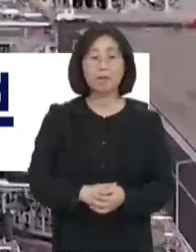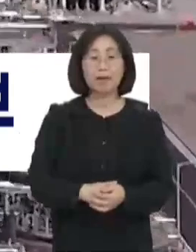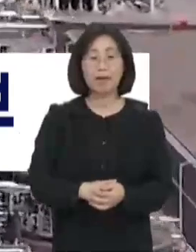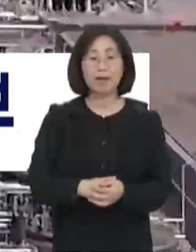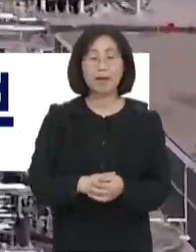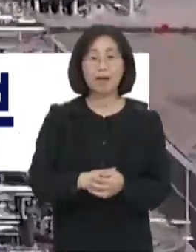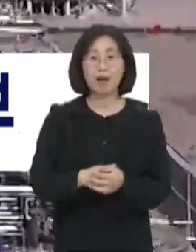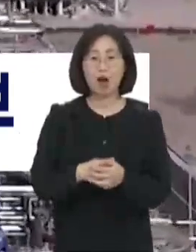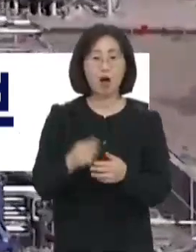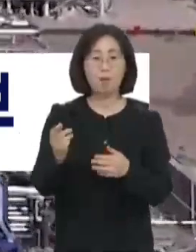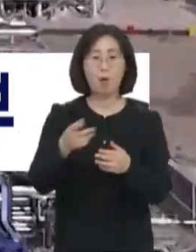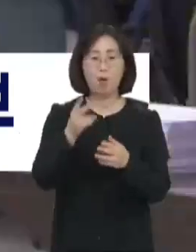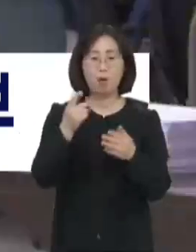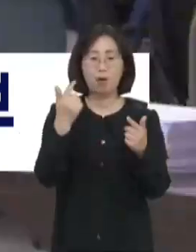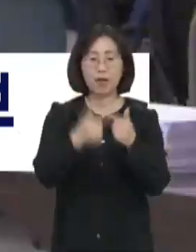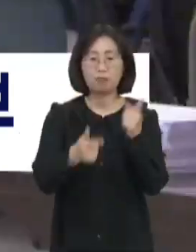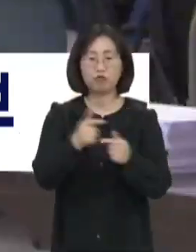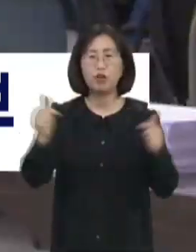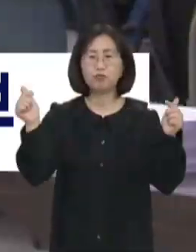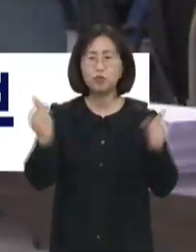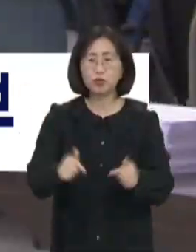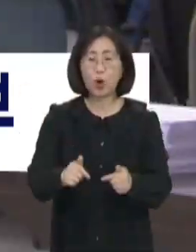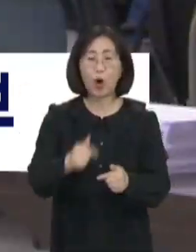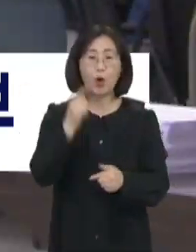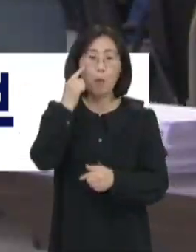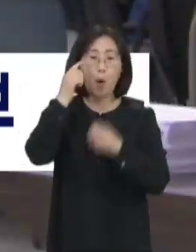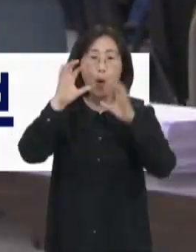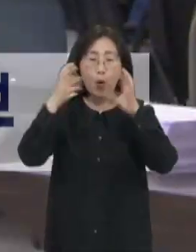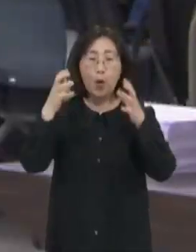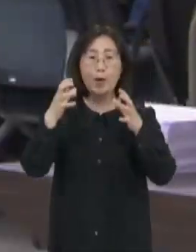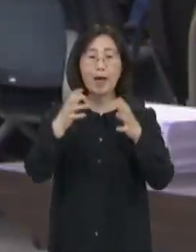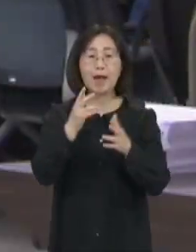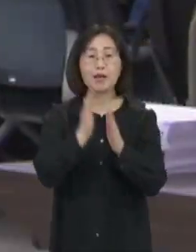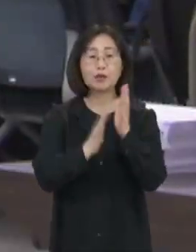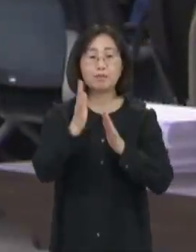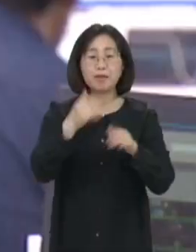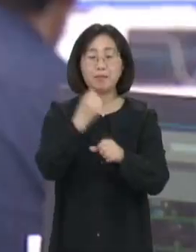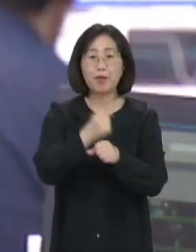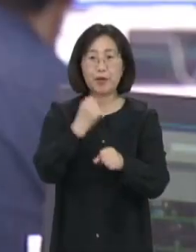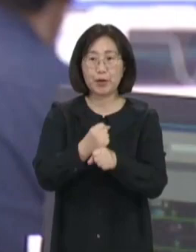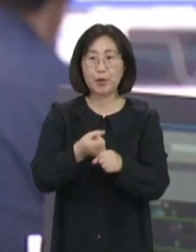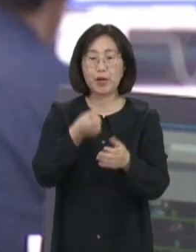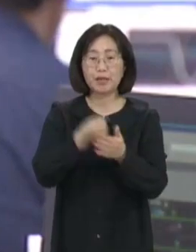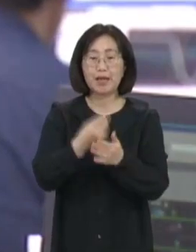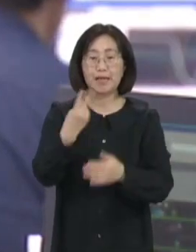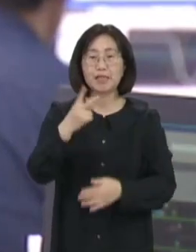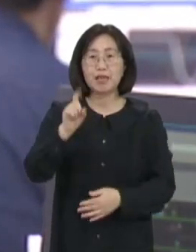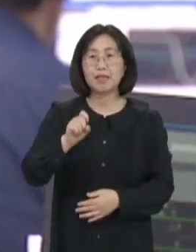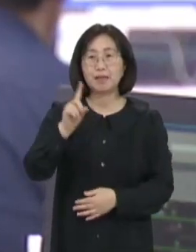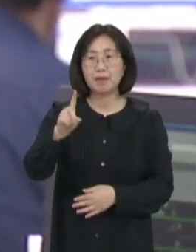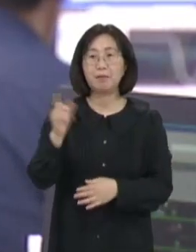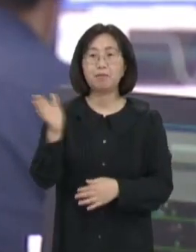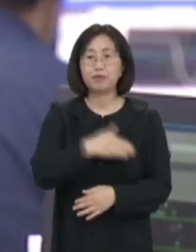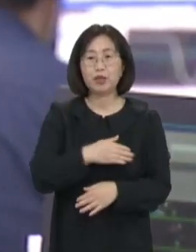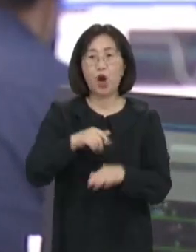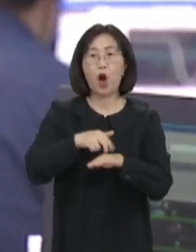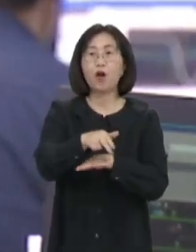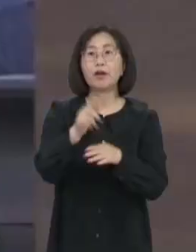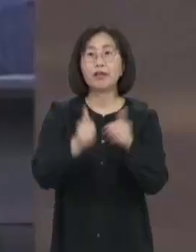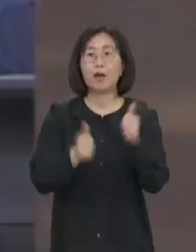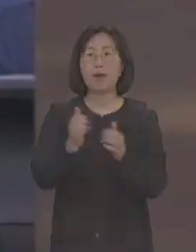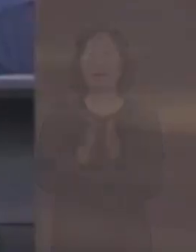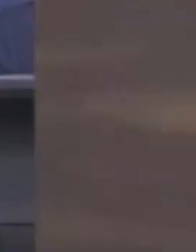급속하게 진행되는 몽골에 한화토탈 에너지스 숲을 조성키로 하고 2021년부터 걷기 대회를 열고